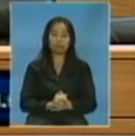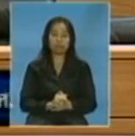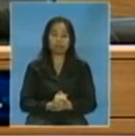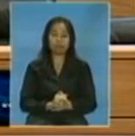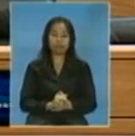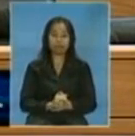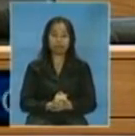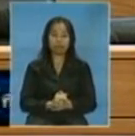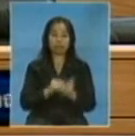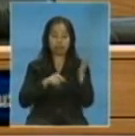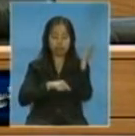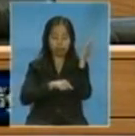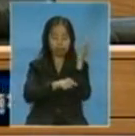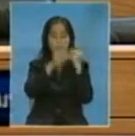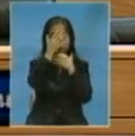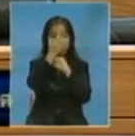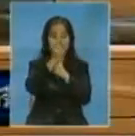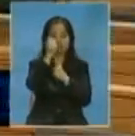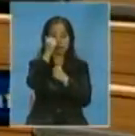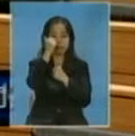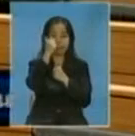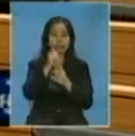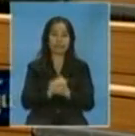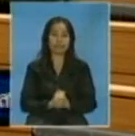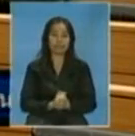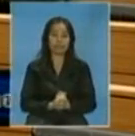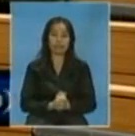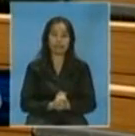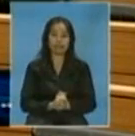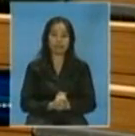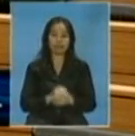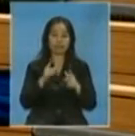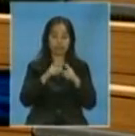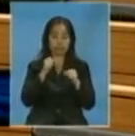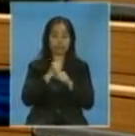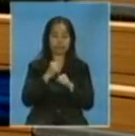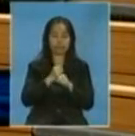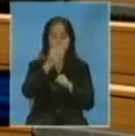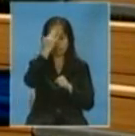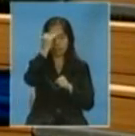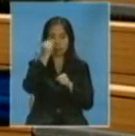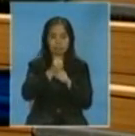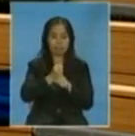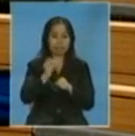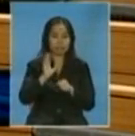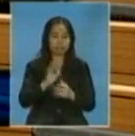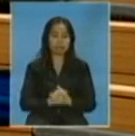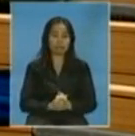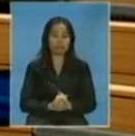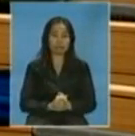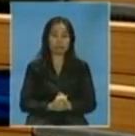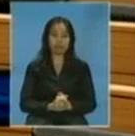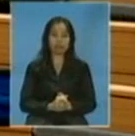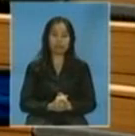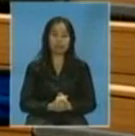มันเป็นเส้นทางที่น่าสนใจครับก็บอกแล้วครับว่าเรื่องที่ควรจะทำไม่ทำฮะสองเส้น